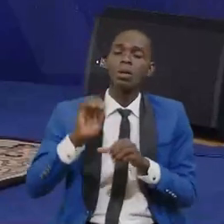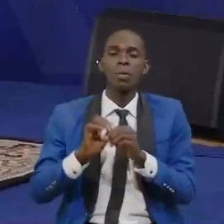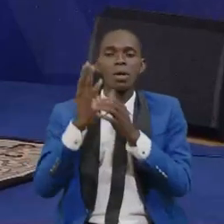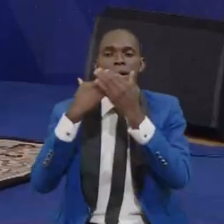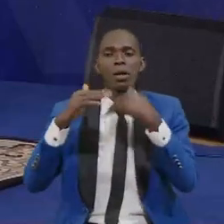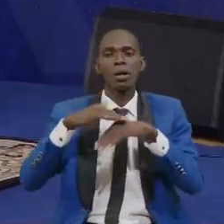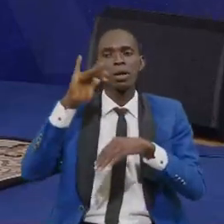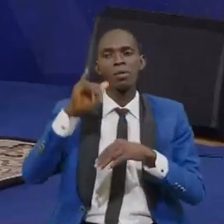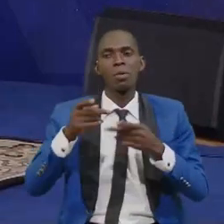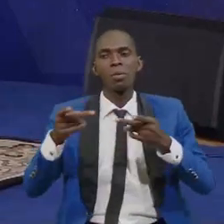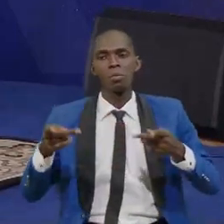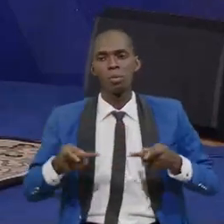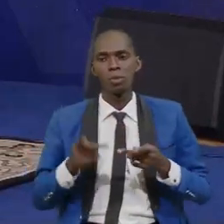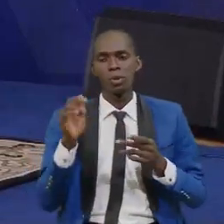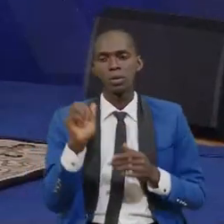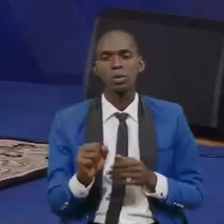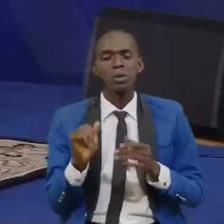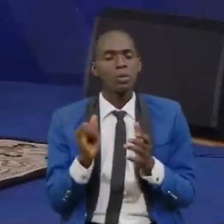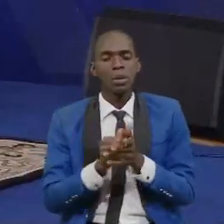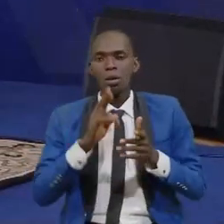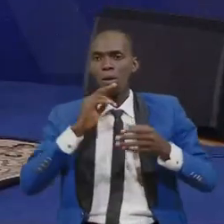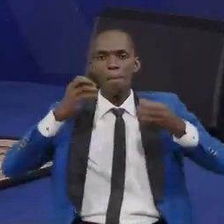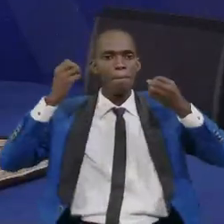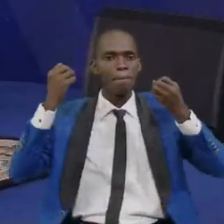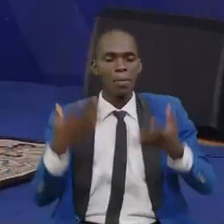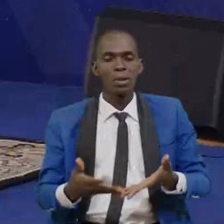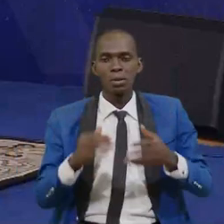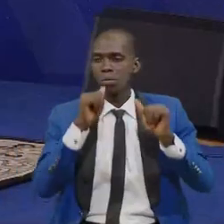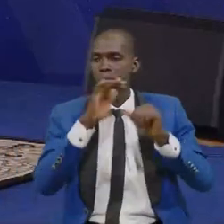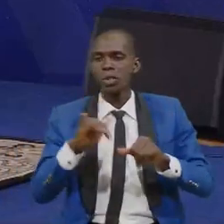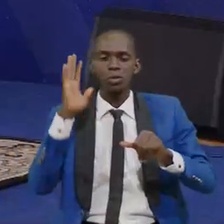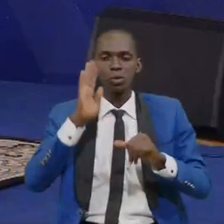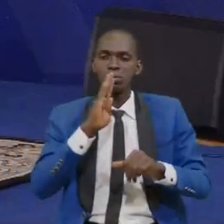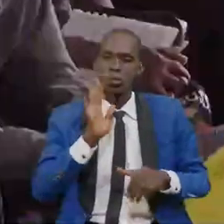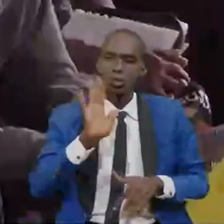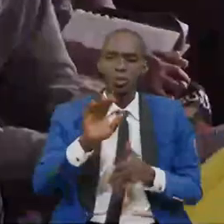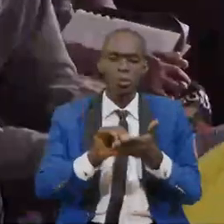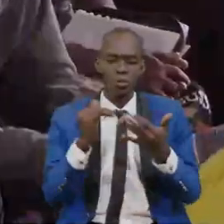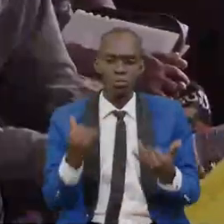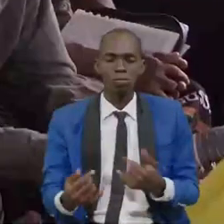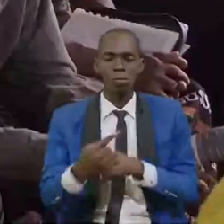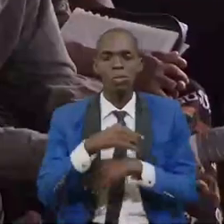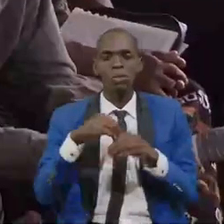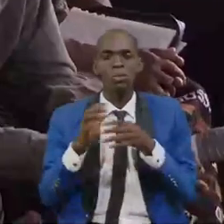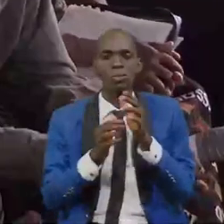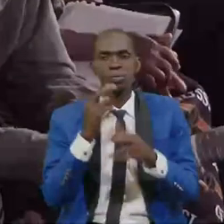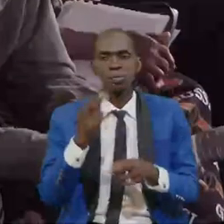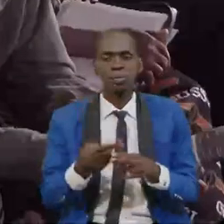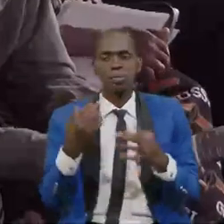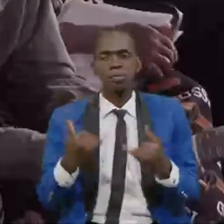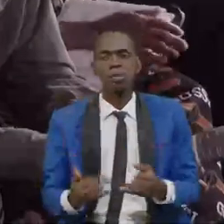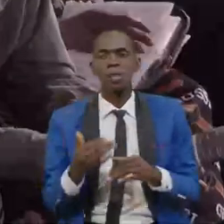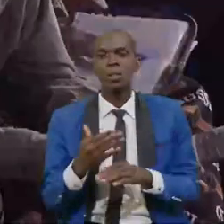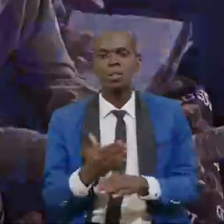célestes. Les bénédictions inédites, innombrables seront pour toi même ce matin au nom de Jésus. Troisième